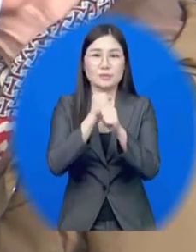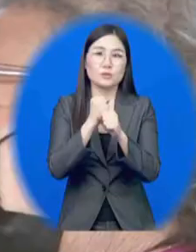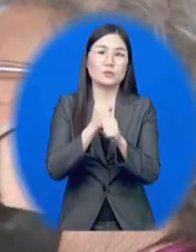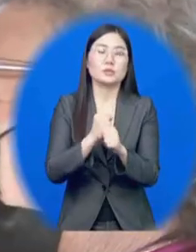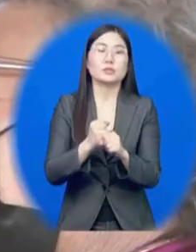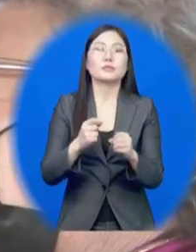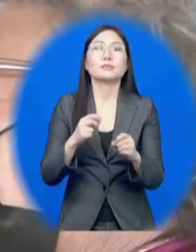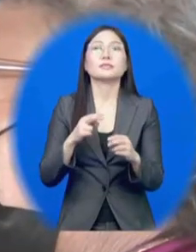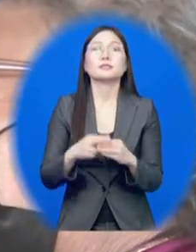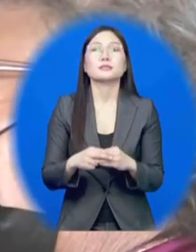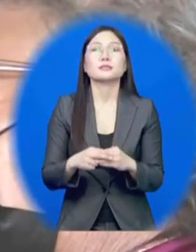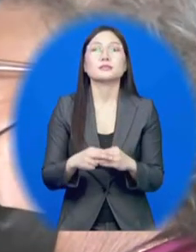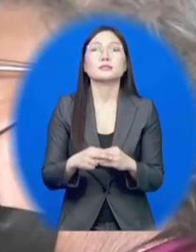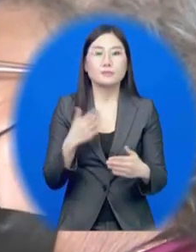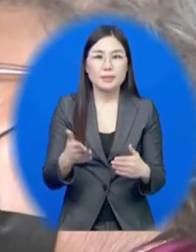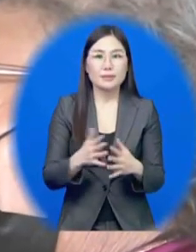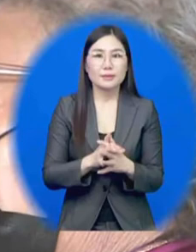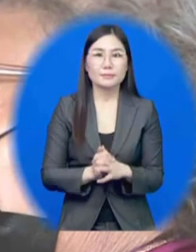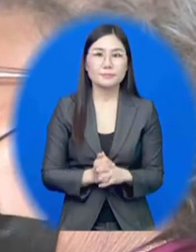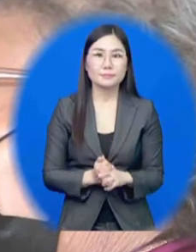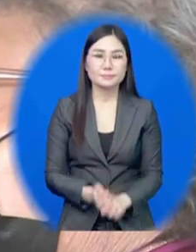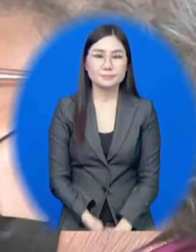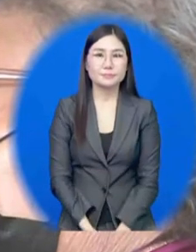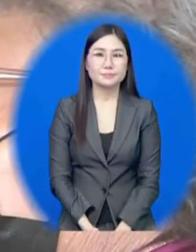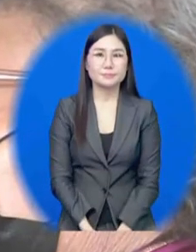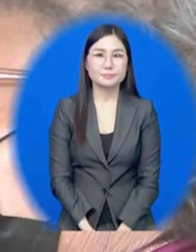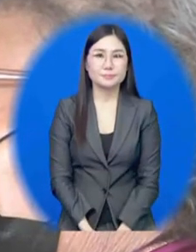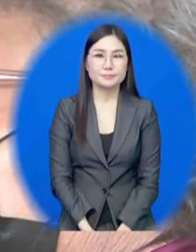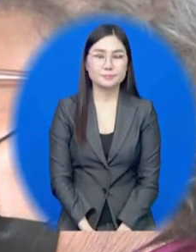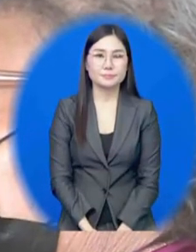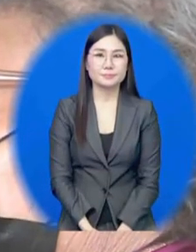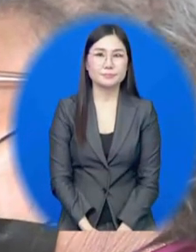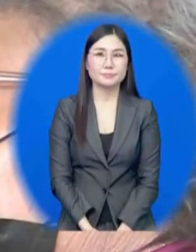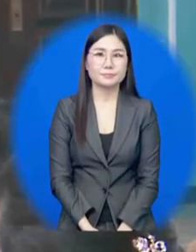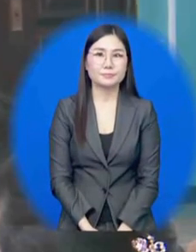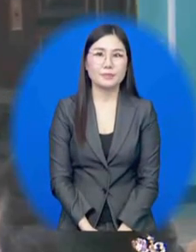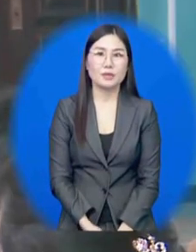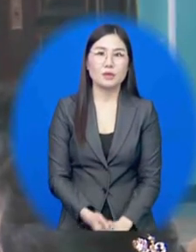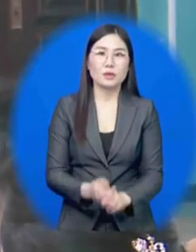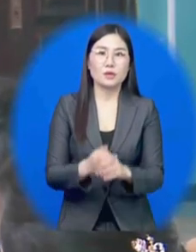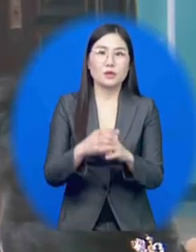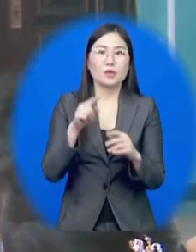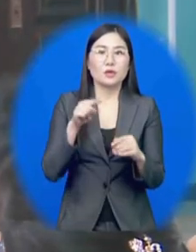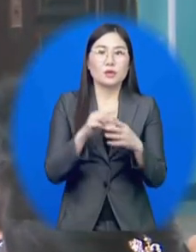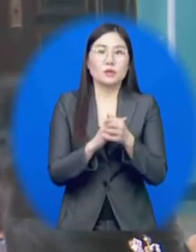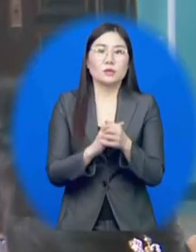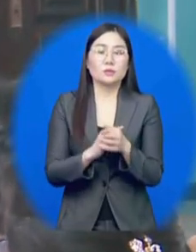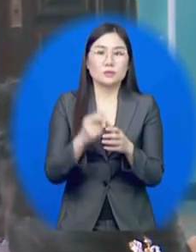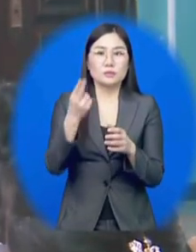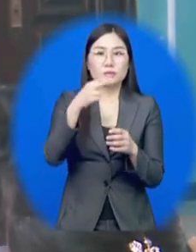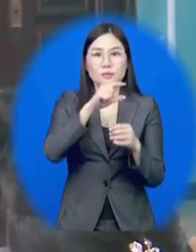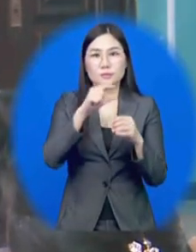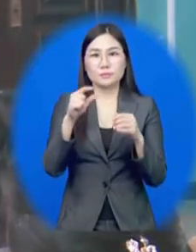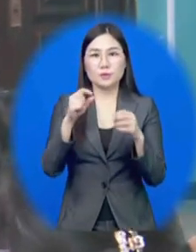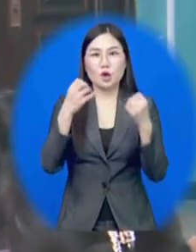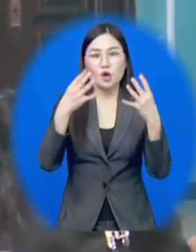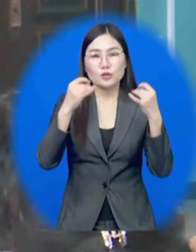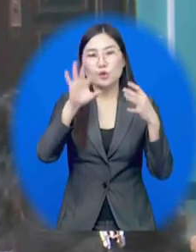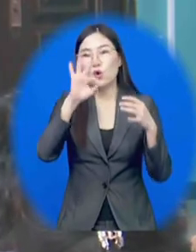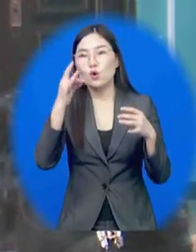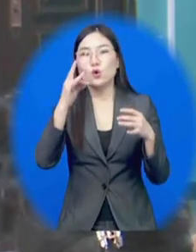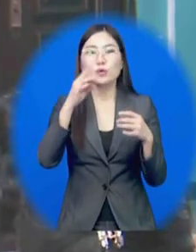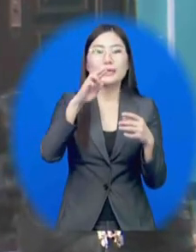төсвийн 5.4 тэрбум төгрөгийн шийдвэрлэгдэж байгааг иргэдэд танилцууллаа. За эдгээрээс гадна дээр хороод тулгамдсан